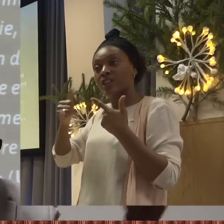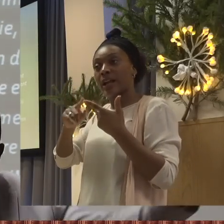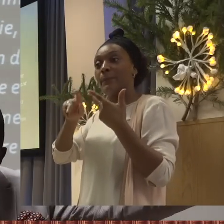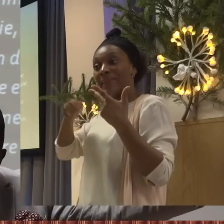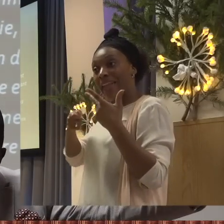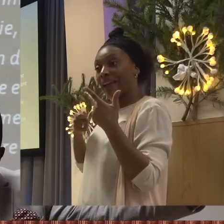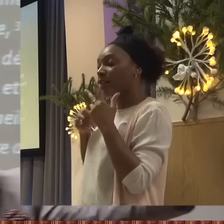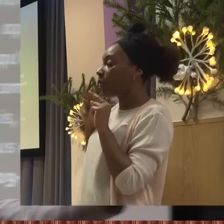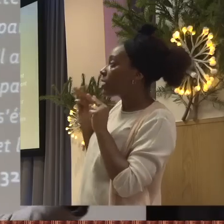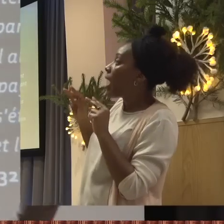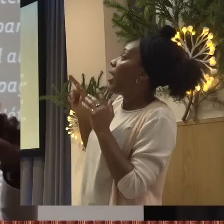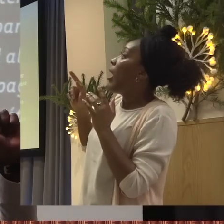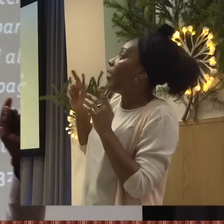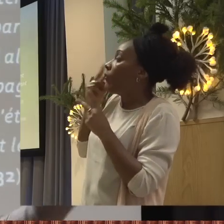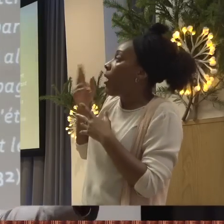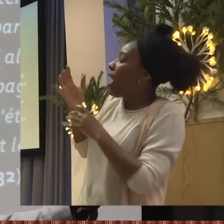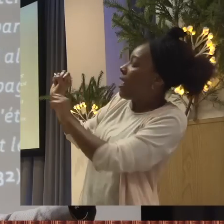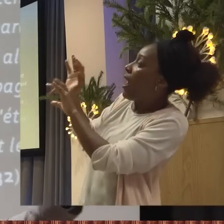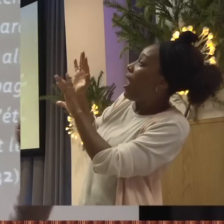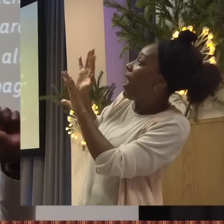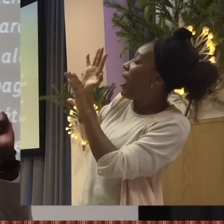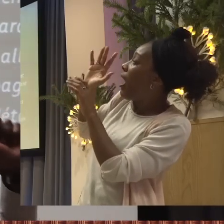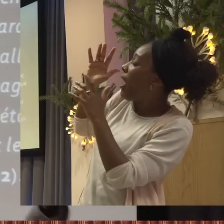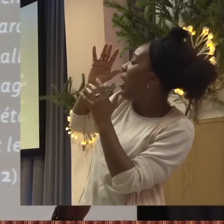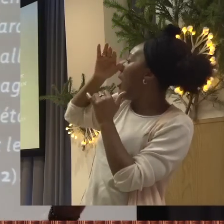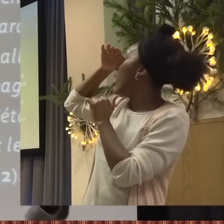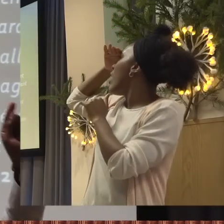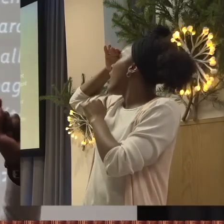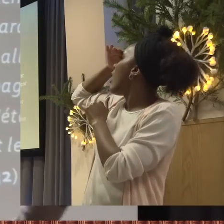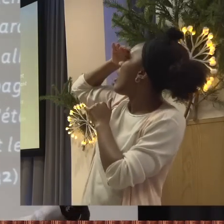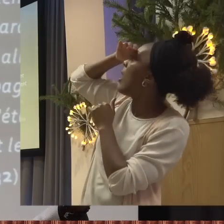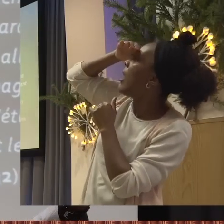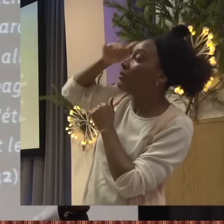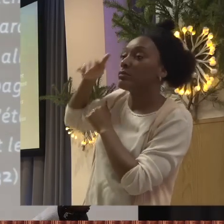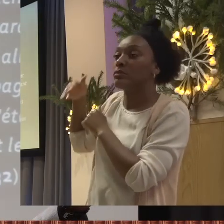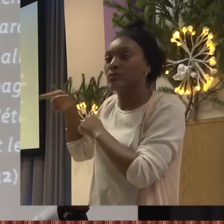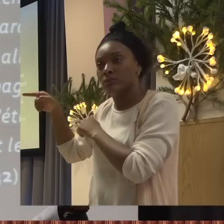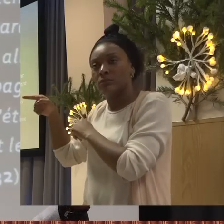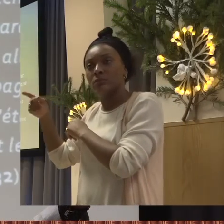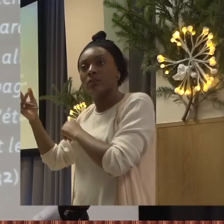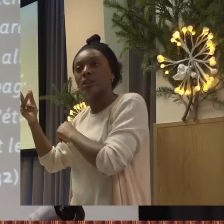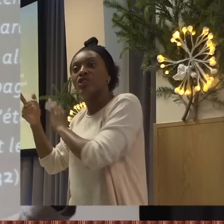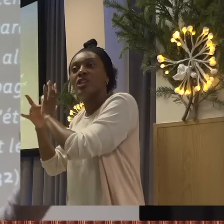Et Luc le dit. La Bible est claire. Il parlait de sa mort.